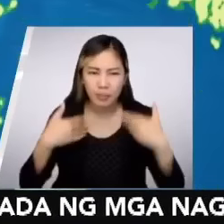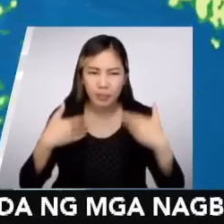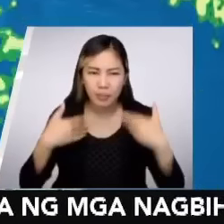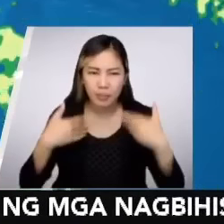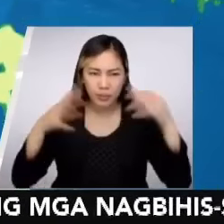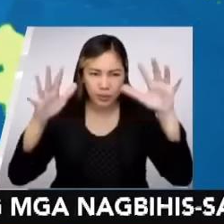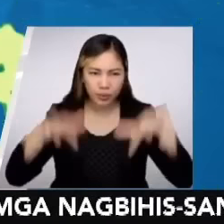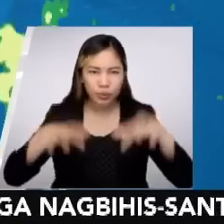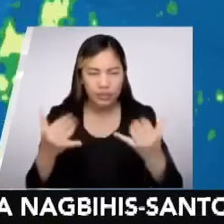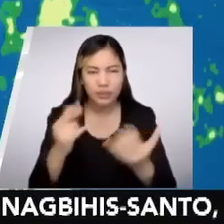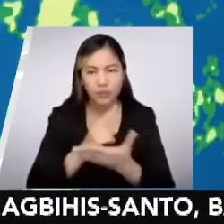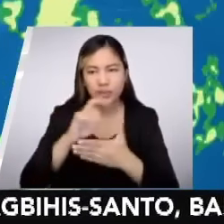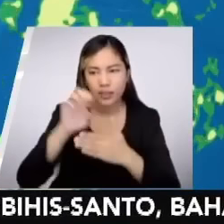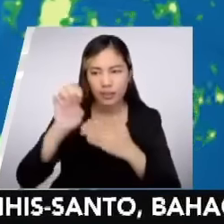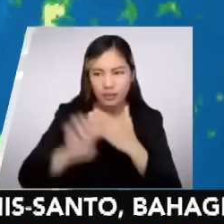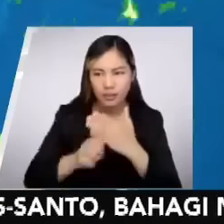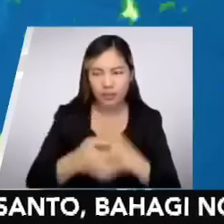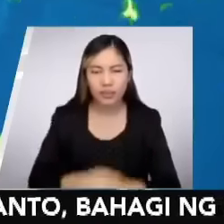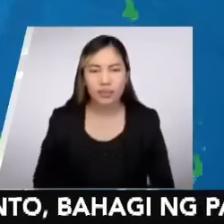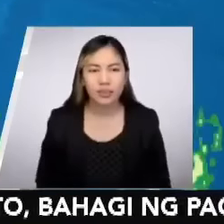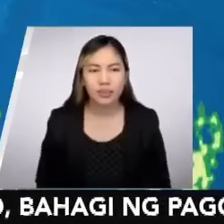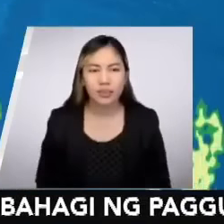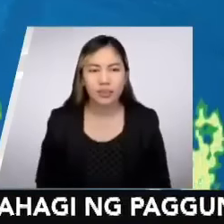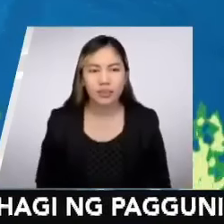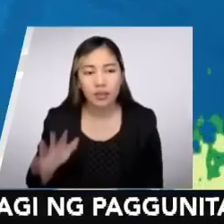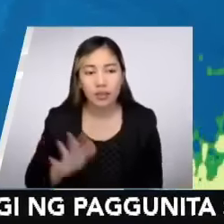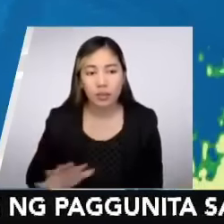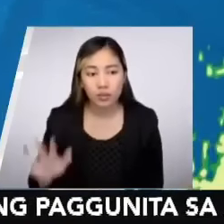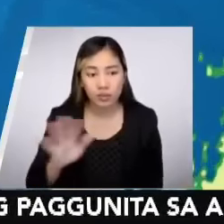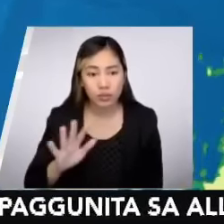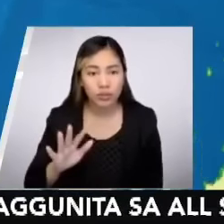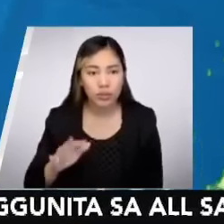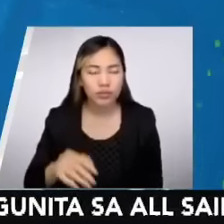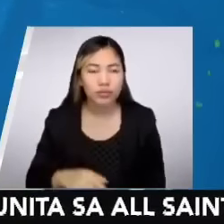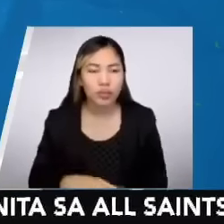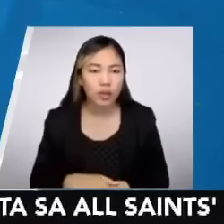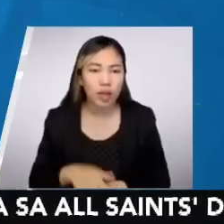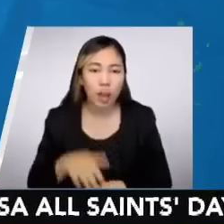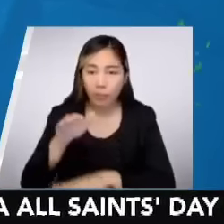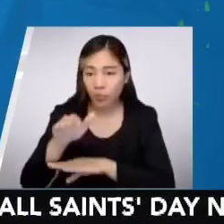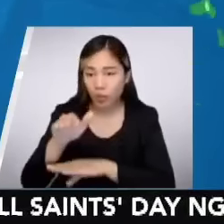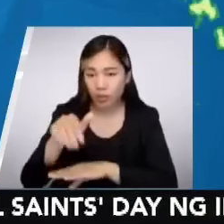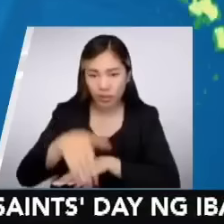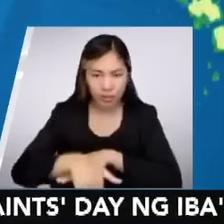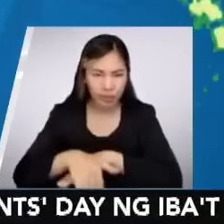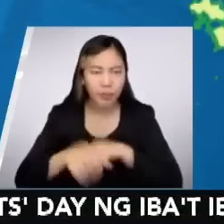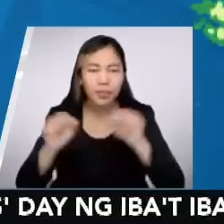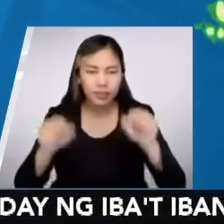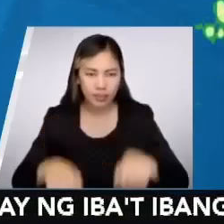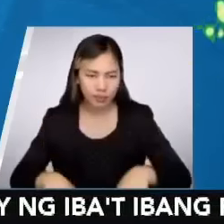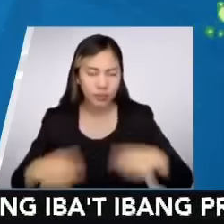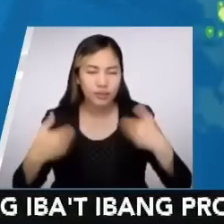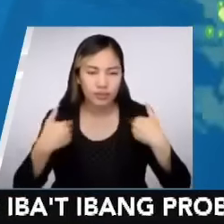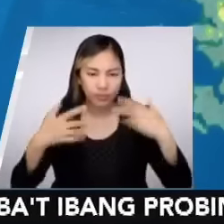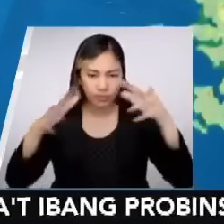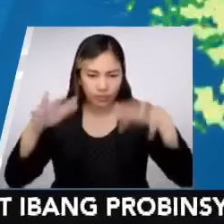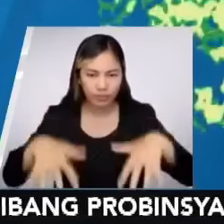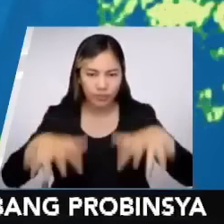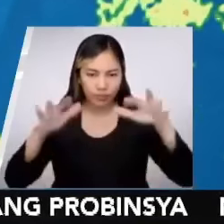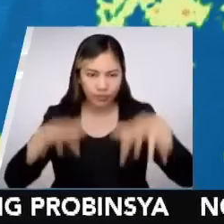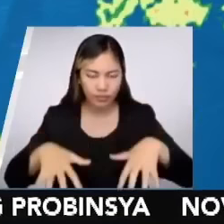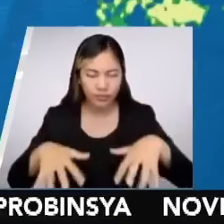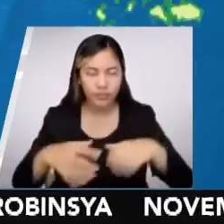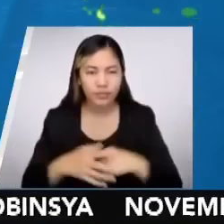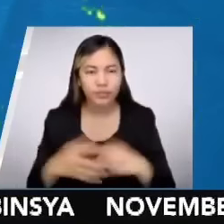ng Metro Weather, higit na mataas ang tsansa ng ulan sa bandang hapon o gabi. Posible ang heavy rain sa ilang lugar na maaaring magdulot